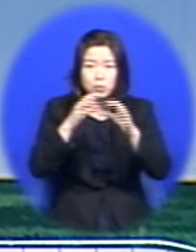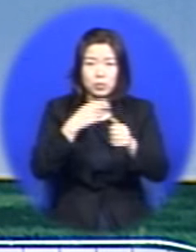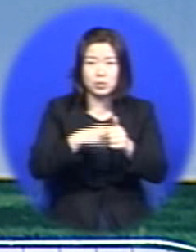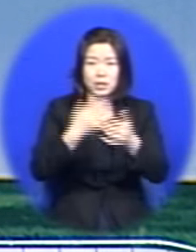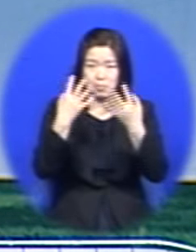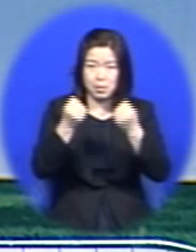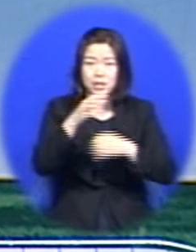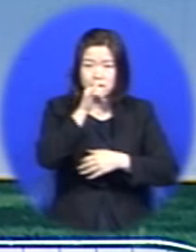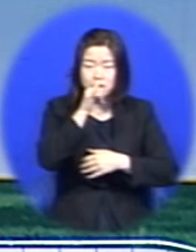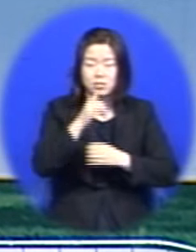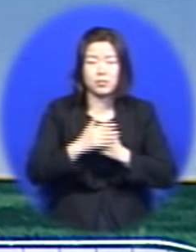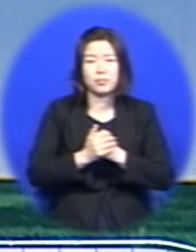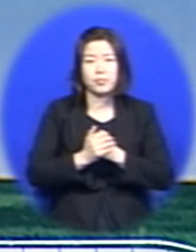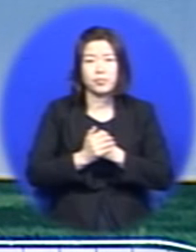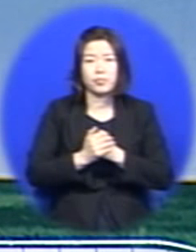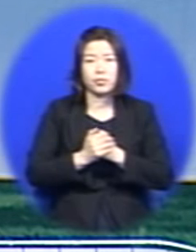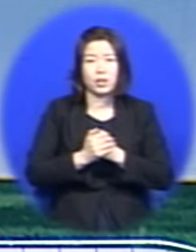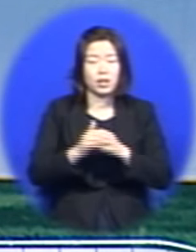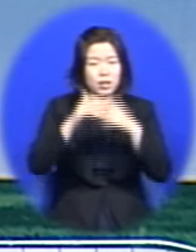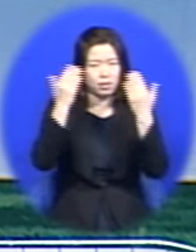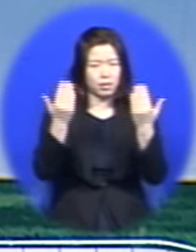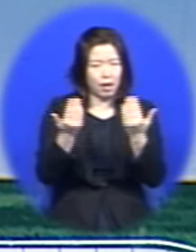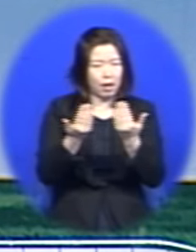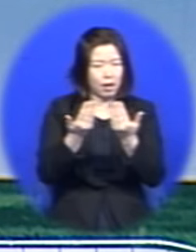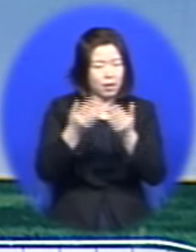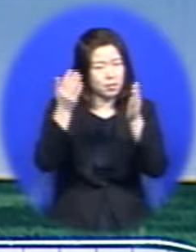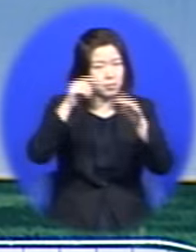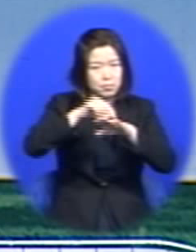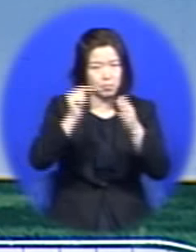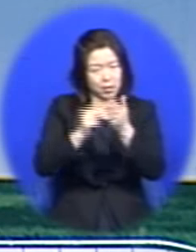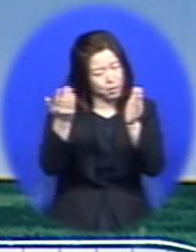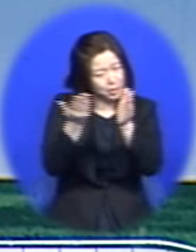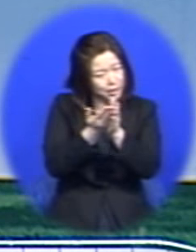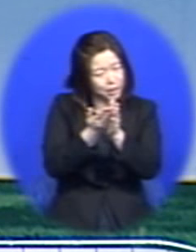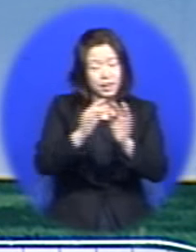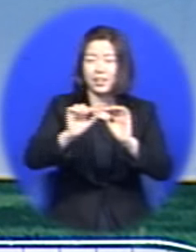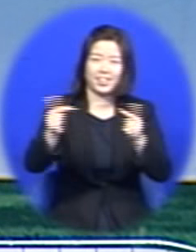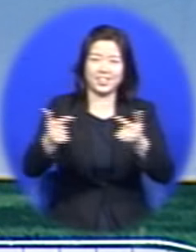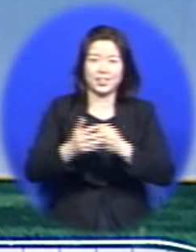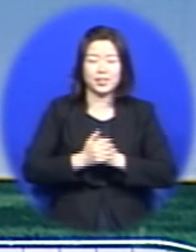계십니다. 다 마음에 드는 건 아니에요.